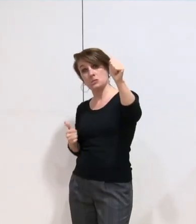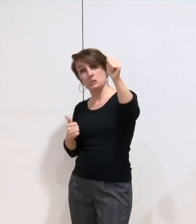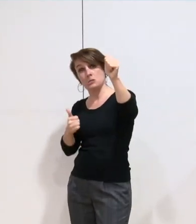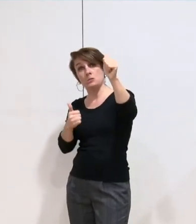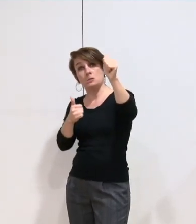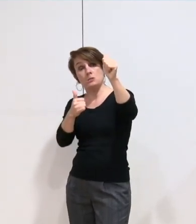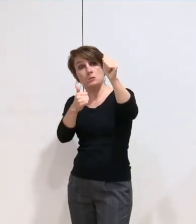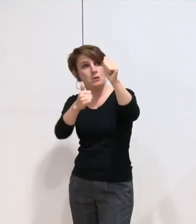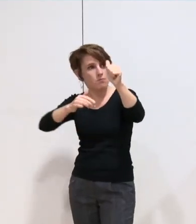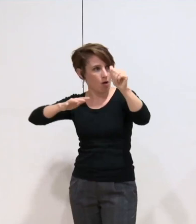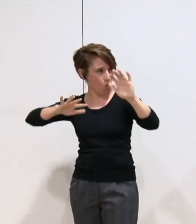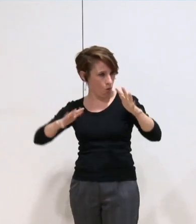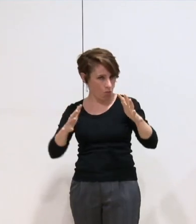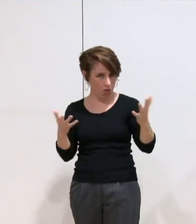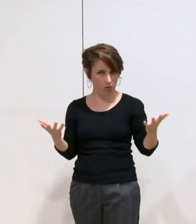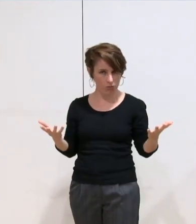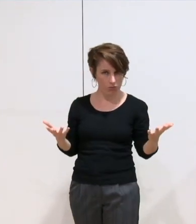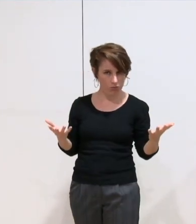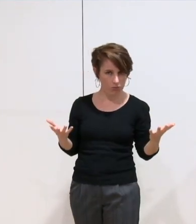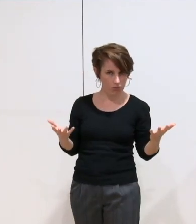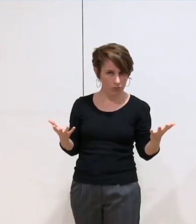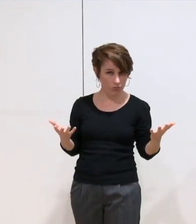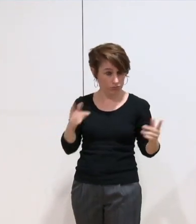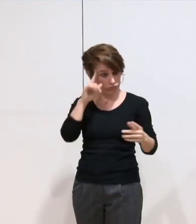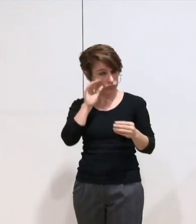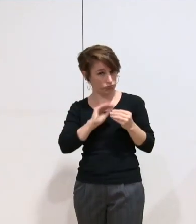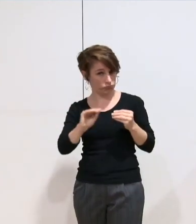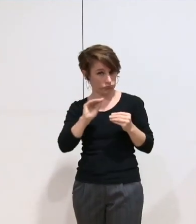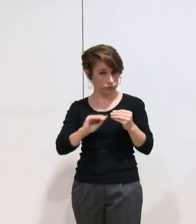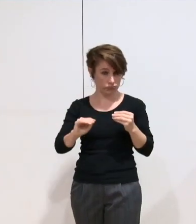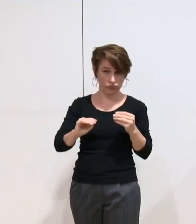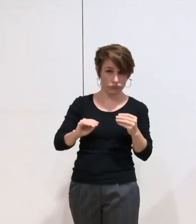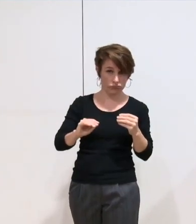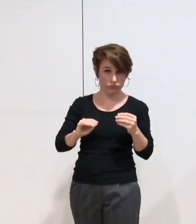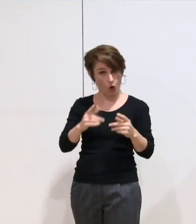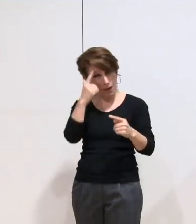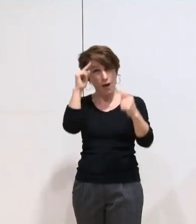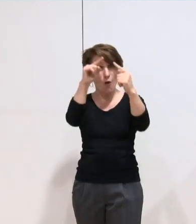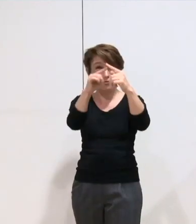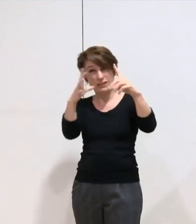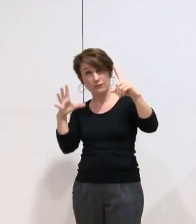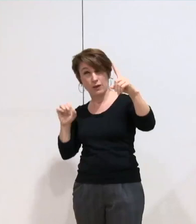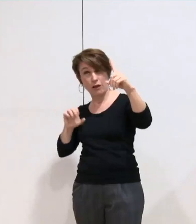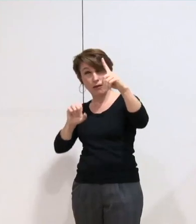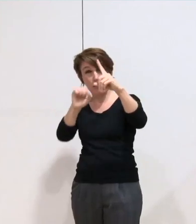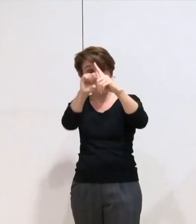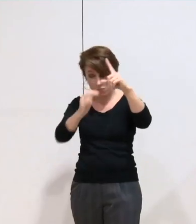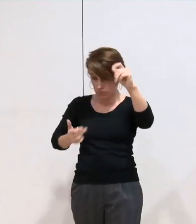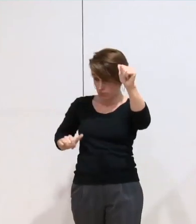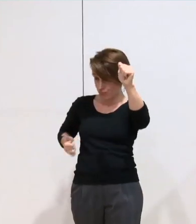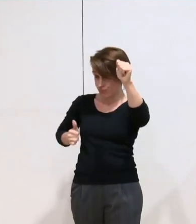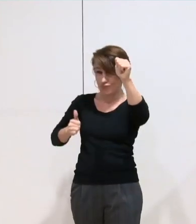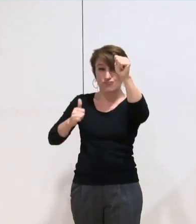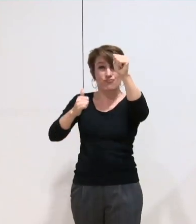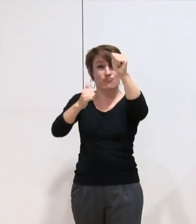par quels moyens et sur quelle base de programmation, quels étaient les, au-delà de la stratégie, au-delà de